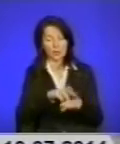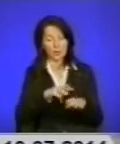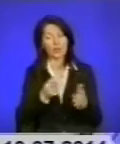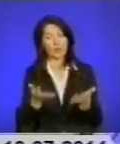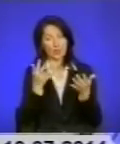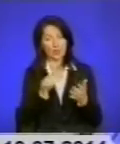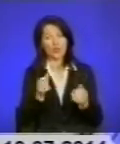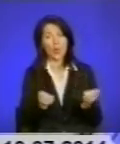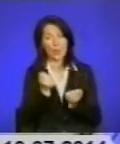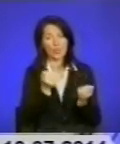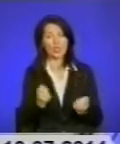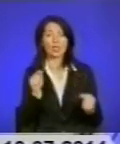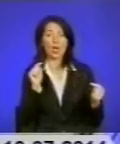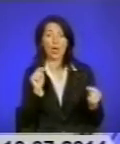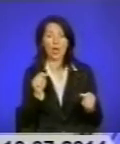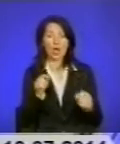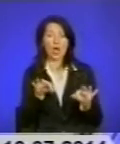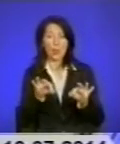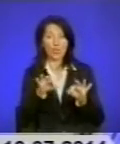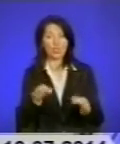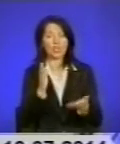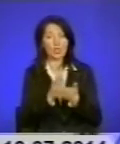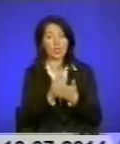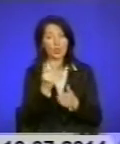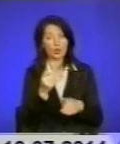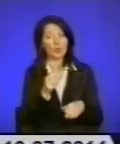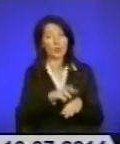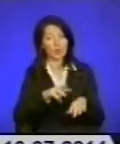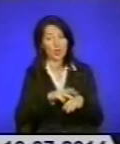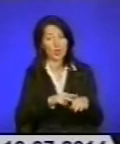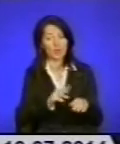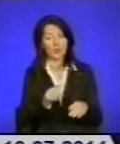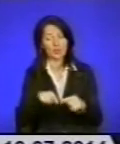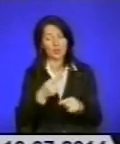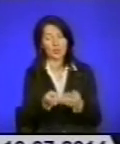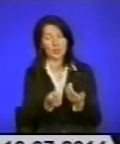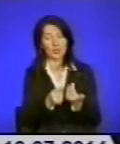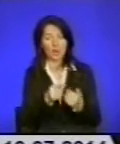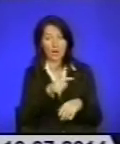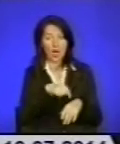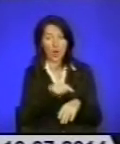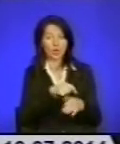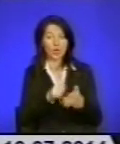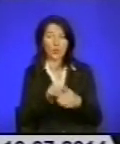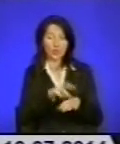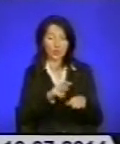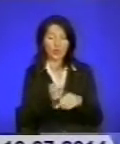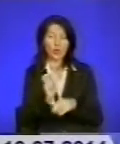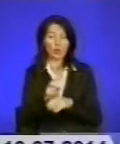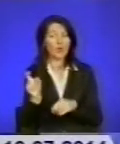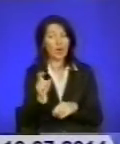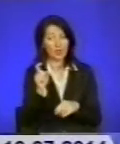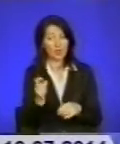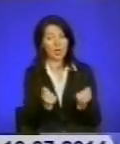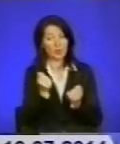із райвідділів внутрішніх справ. За декілька годин до правоохоронців прийшов власник транспортного засобу. Він зізнався, що